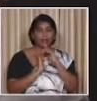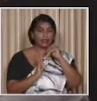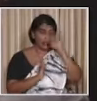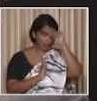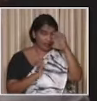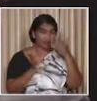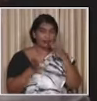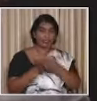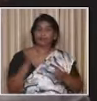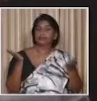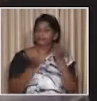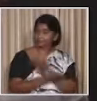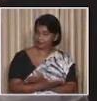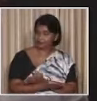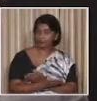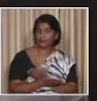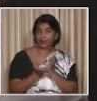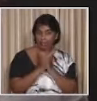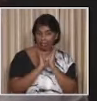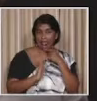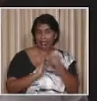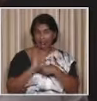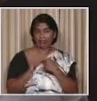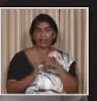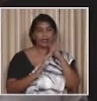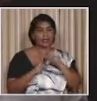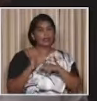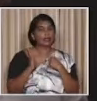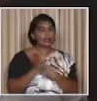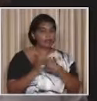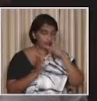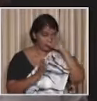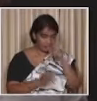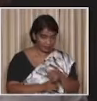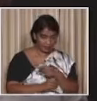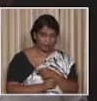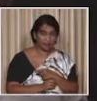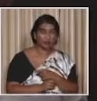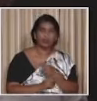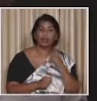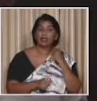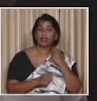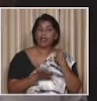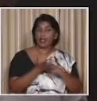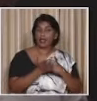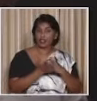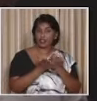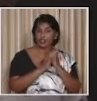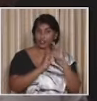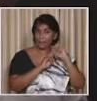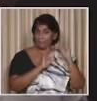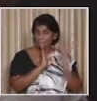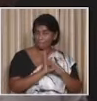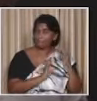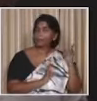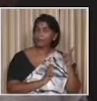ගිවිසුම. මේක තමයි ජේ.ආර්. ජයවර්ධන මැතිතුමත් රජීව් ගාන්ධි